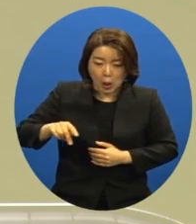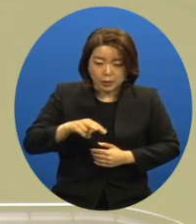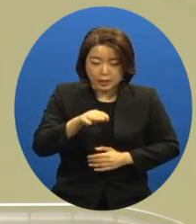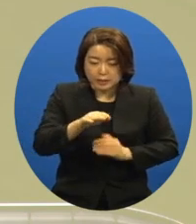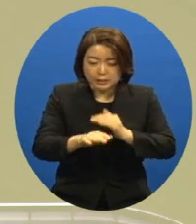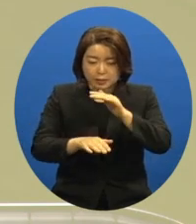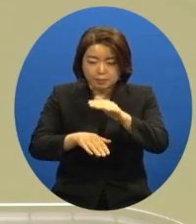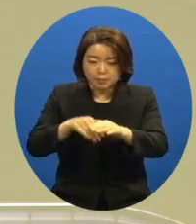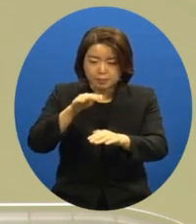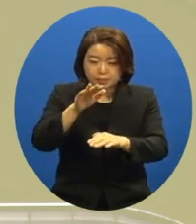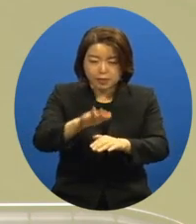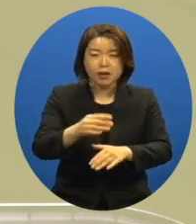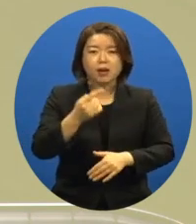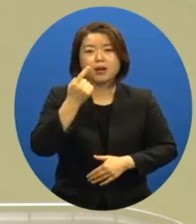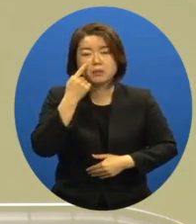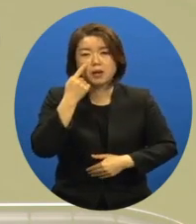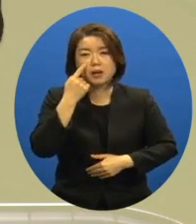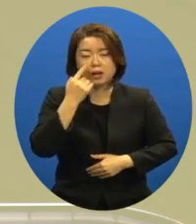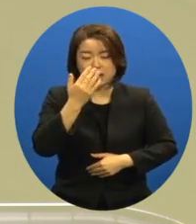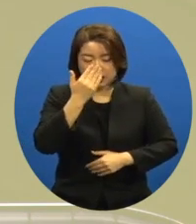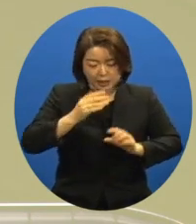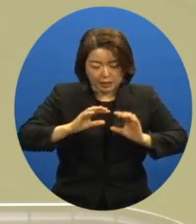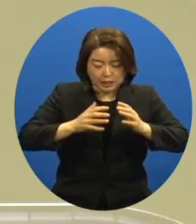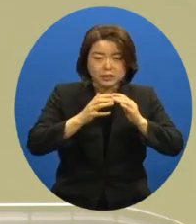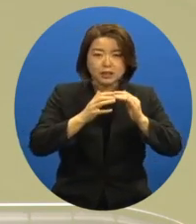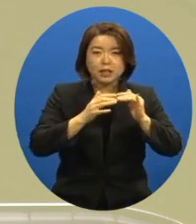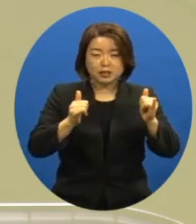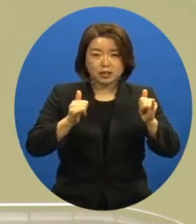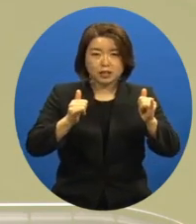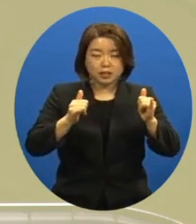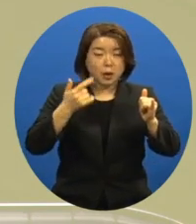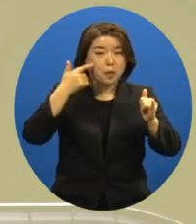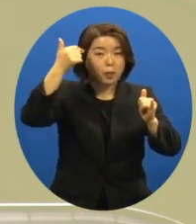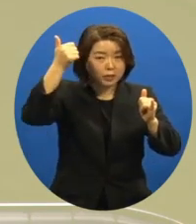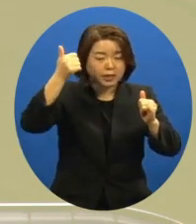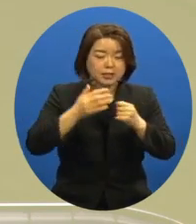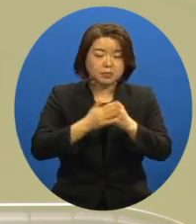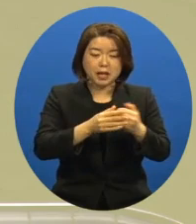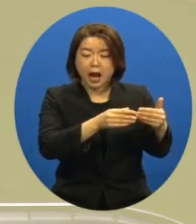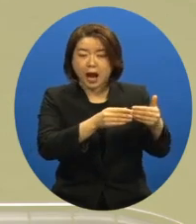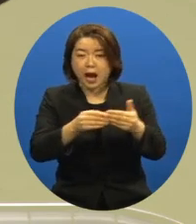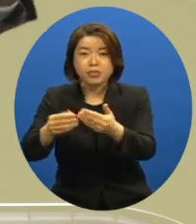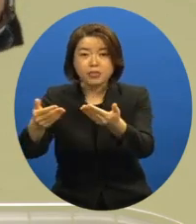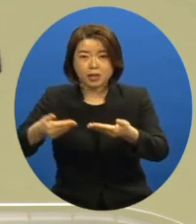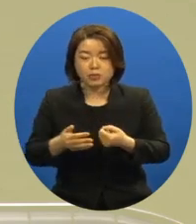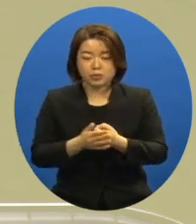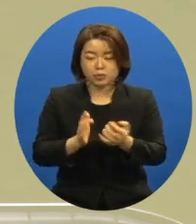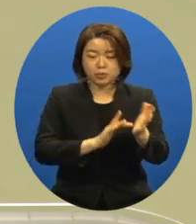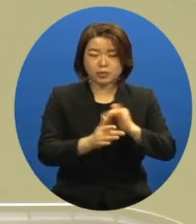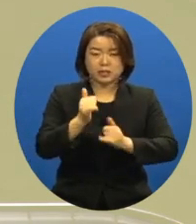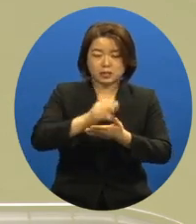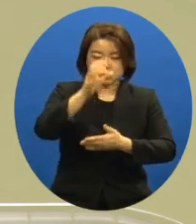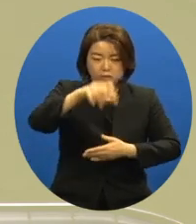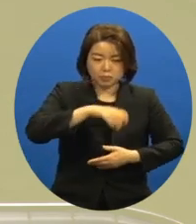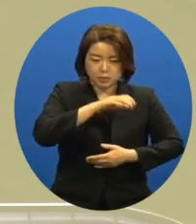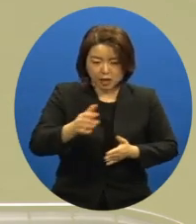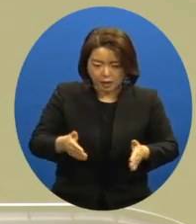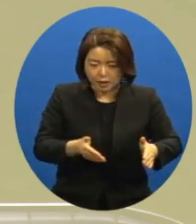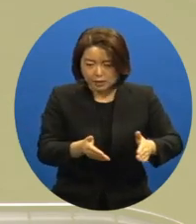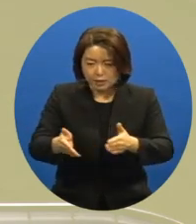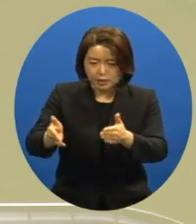걸어보았습니다. 이스라엘에 계신 목사님 한 분이 안내를 해주셔서 예수님의 십자가의 길을 다